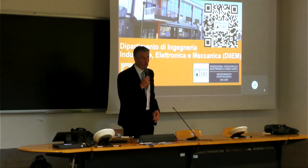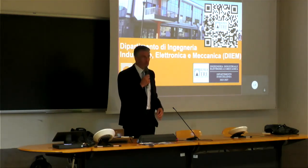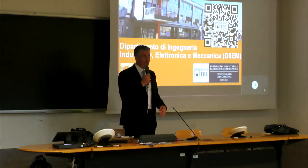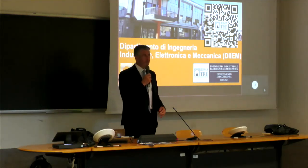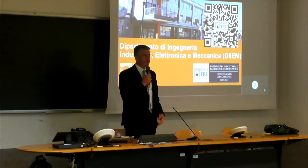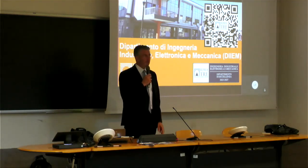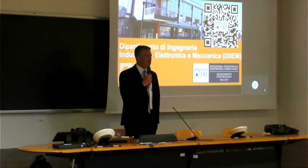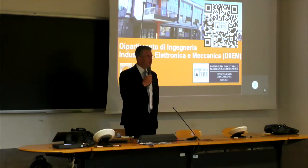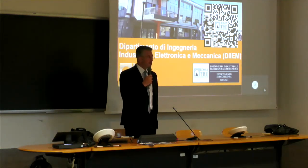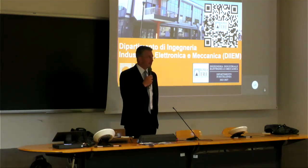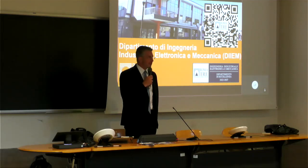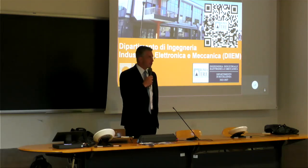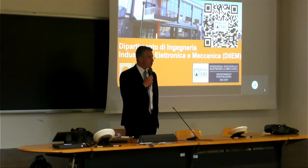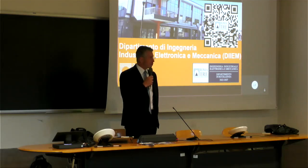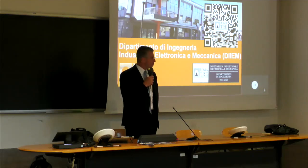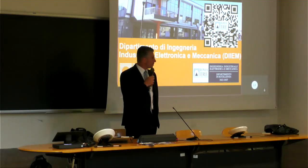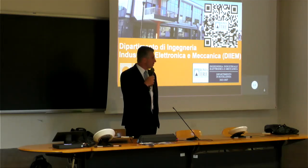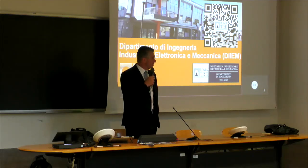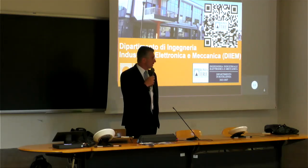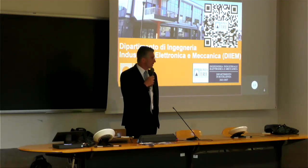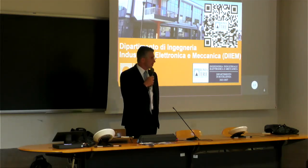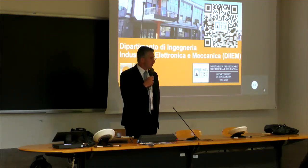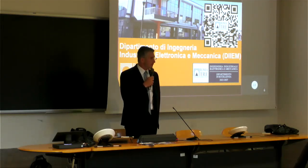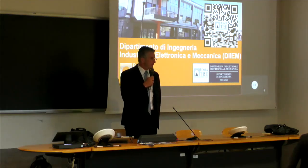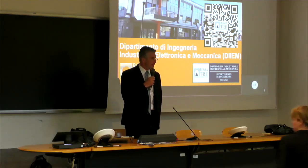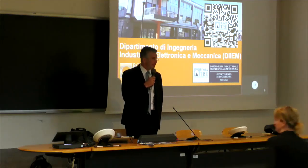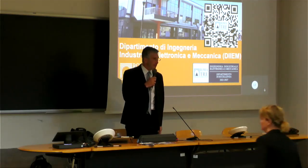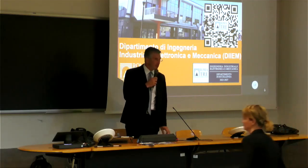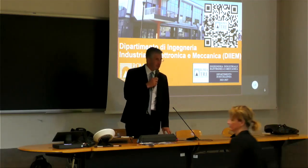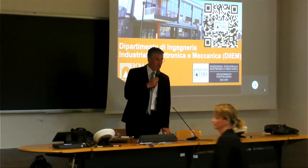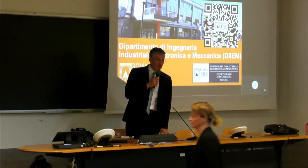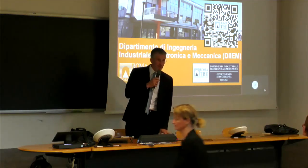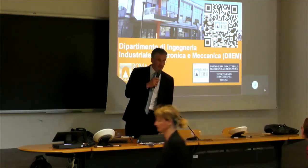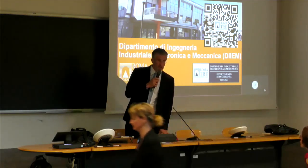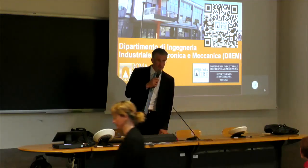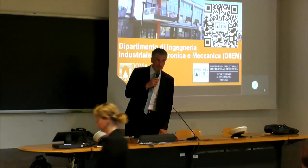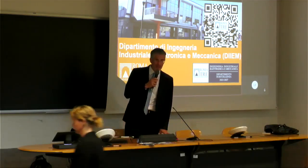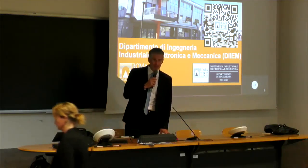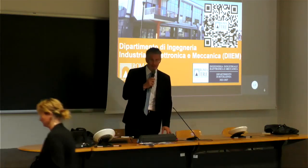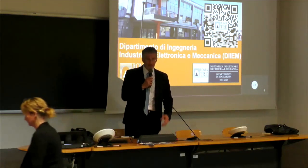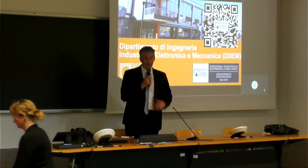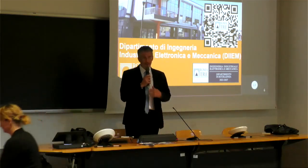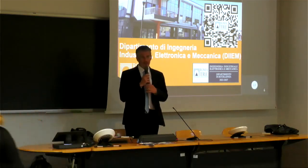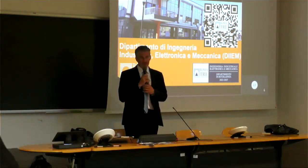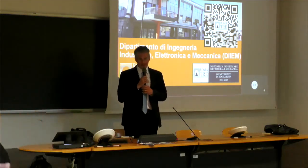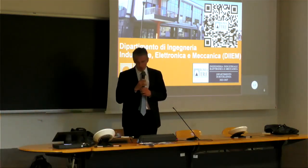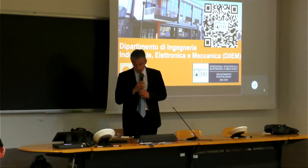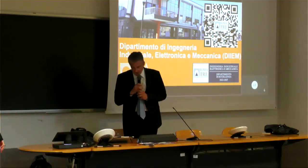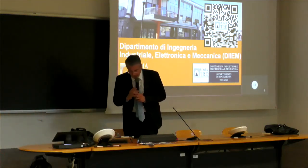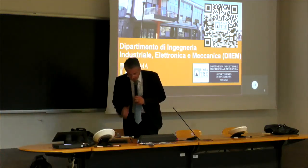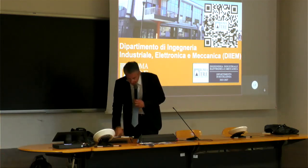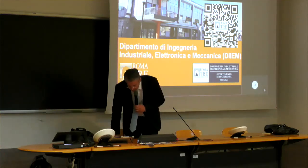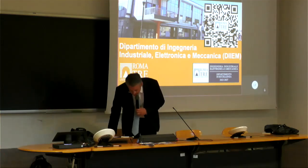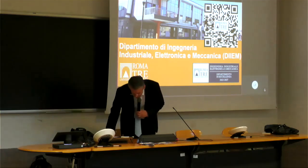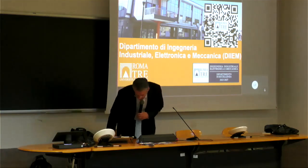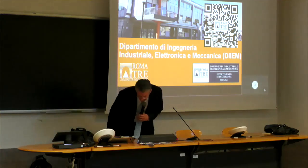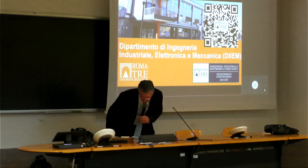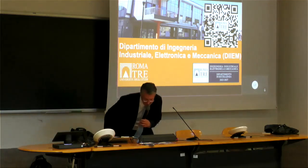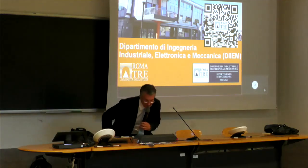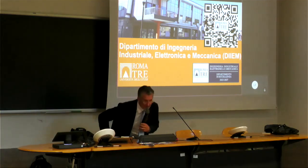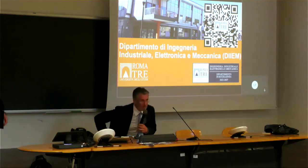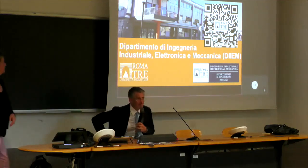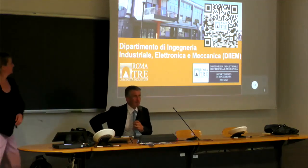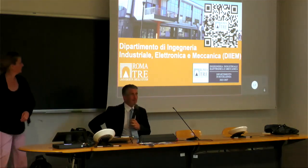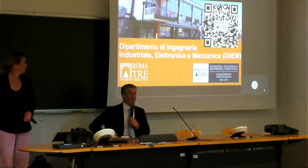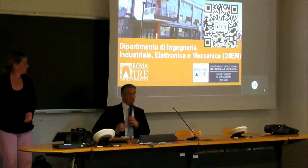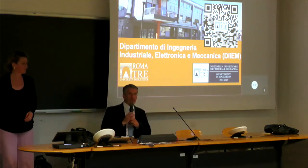Buongiorno a tutti, io sono Salvatore Sciuto, sono il direttore del Dipartimento di Ingegneria Industriale, Elettronica e